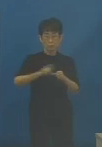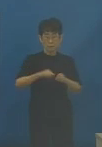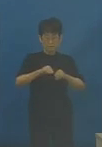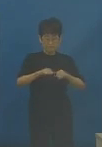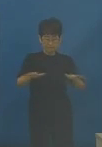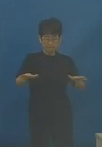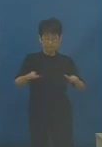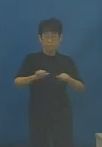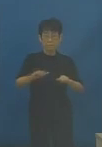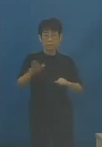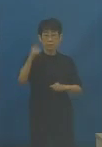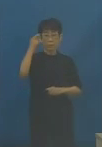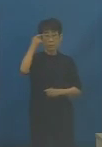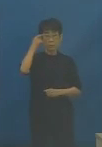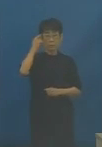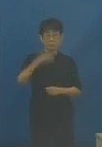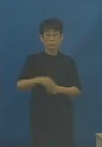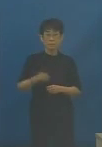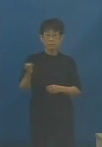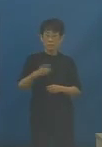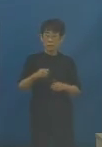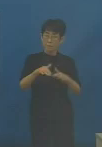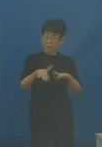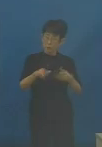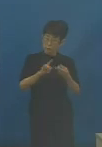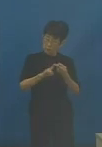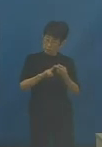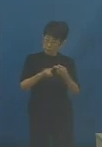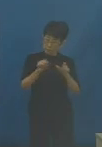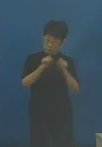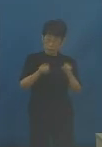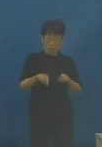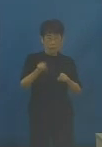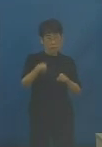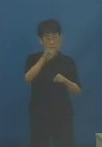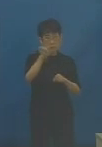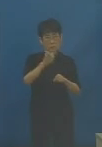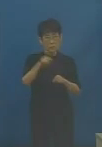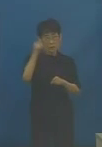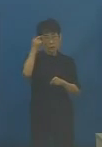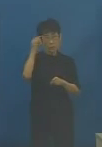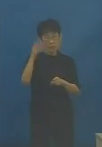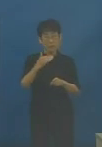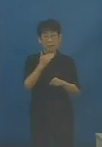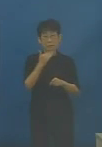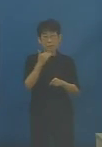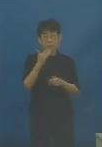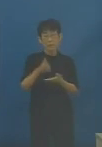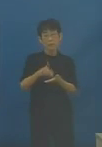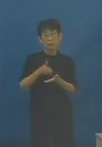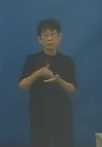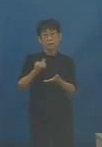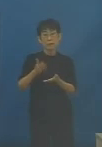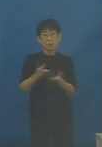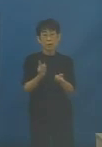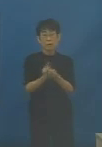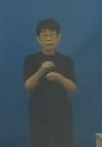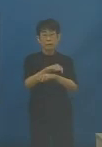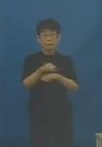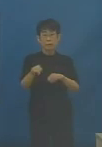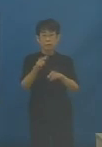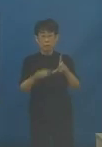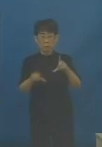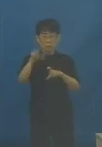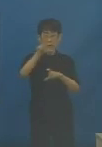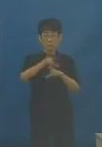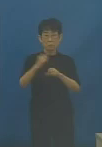し、いろいろと構造的な問題もあるのかなと思ってまして、後ほど申しますが、やはり対策を一段強化する必要があ